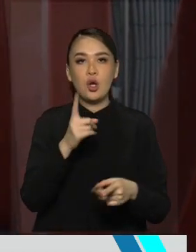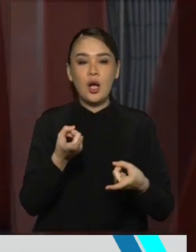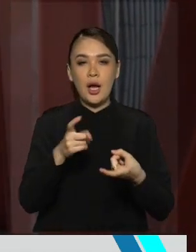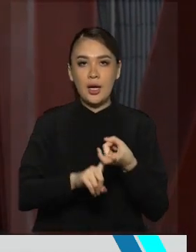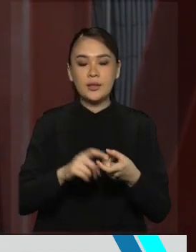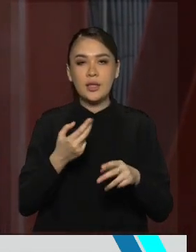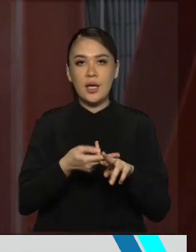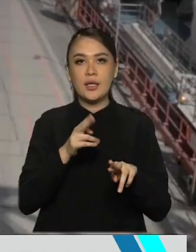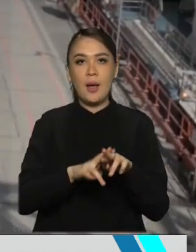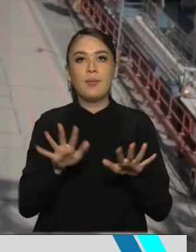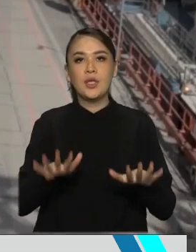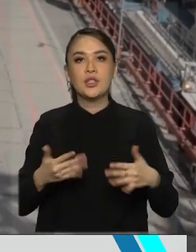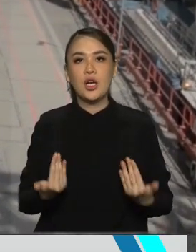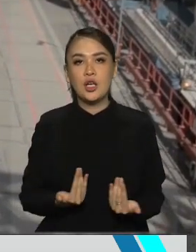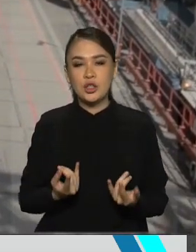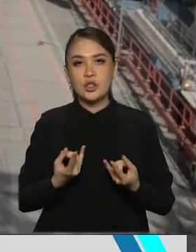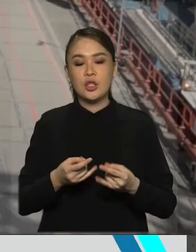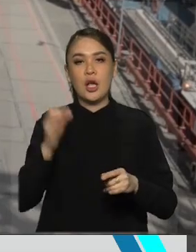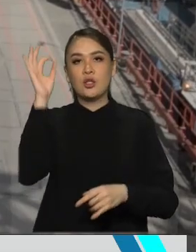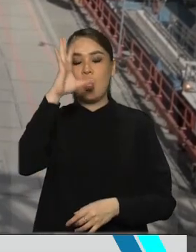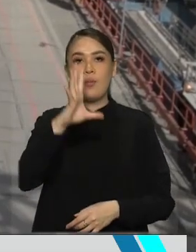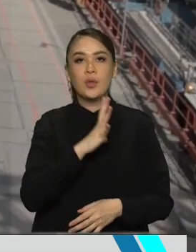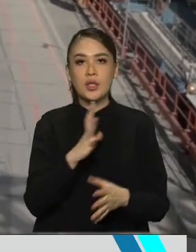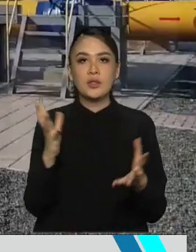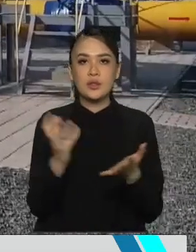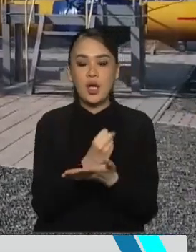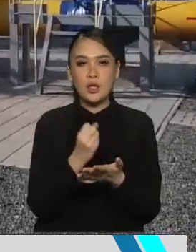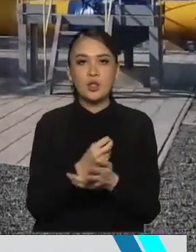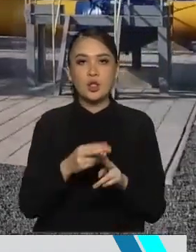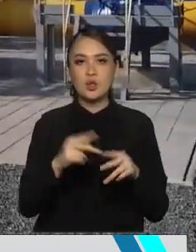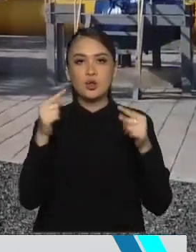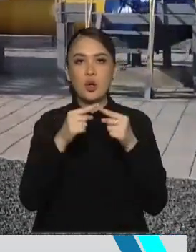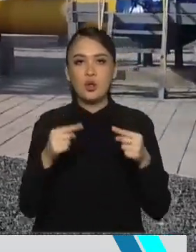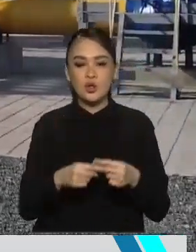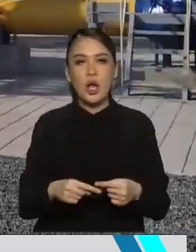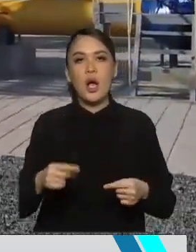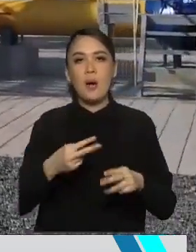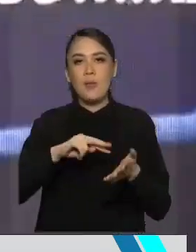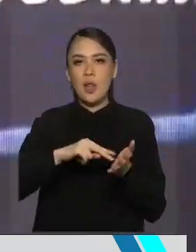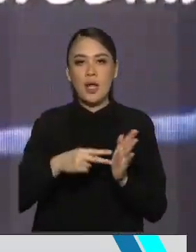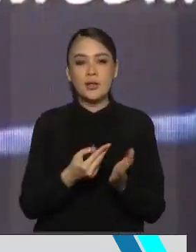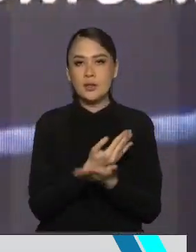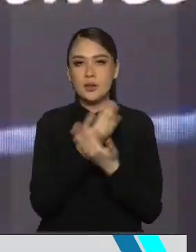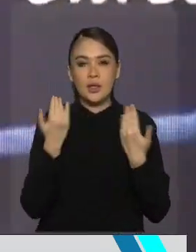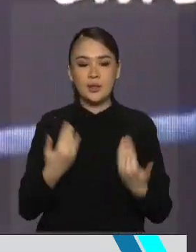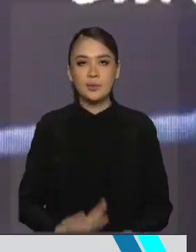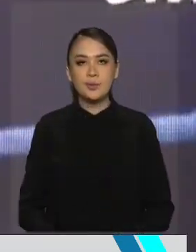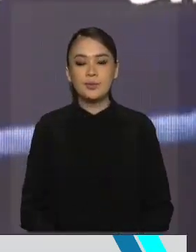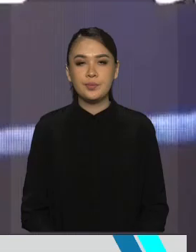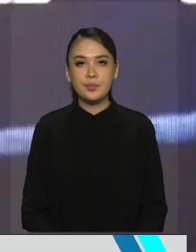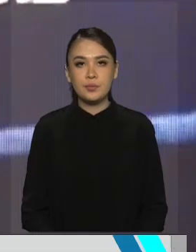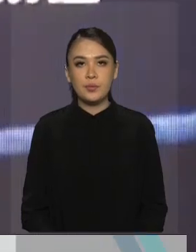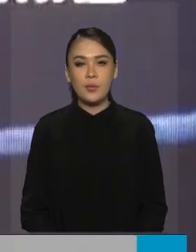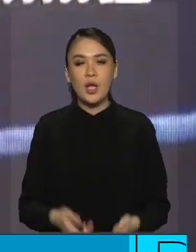конкретных месторождений, на которых будут снижать добычу, пока четкого плана в профильном ведомстве нет. Какие месторождения снижаются,